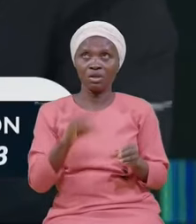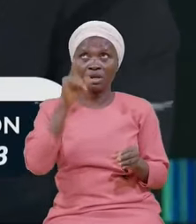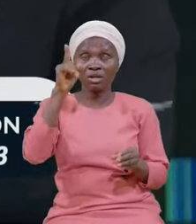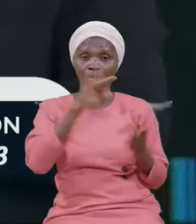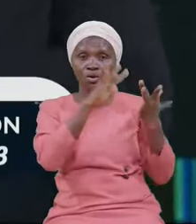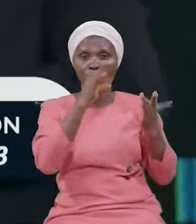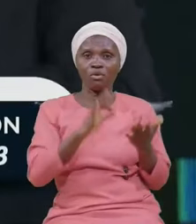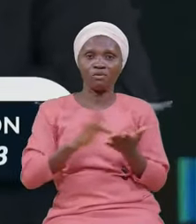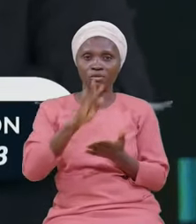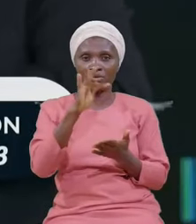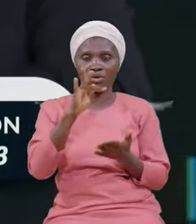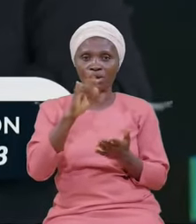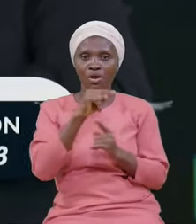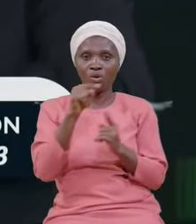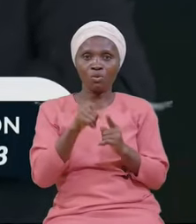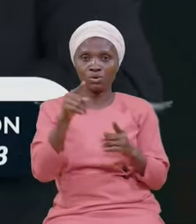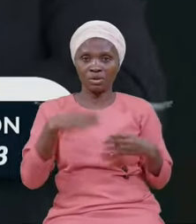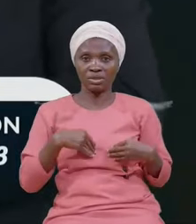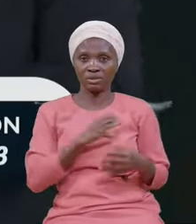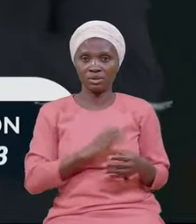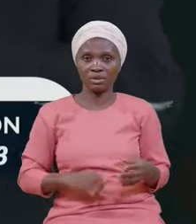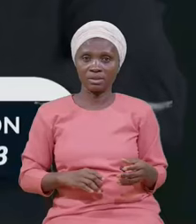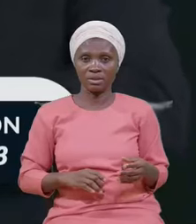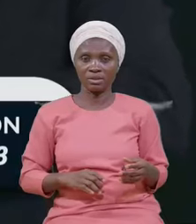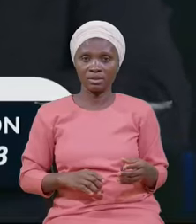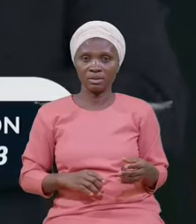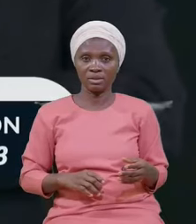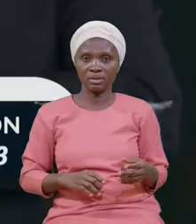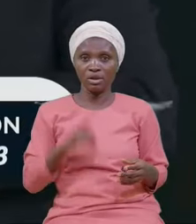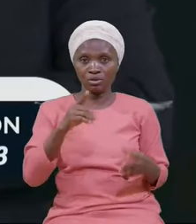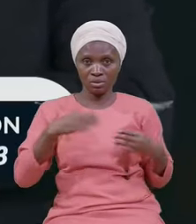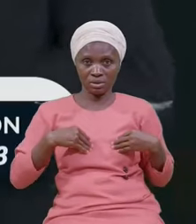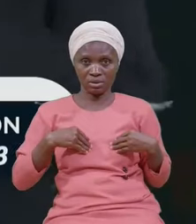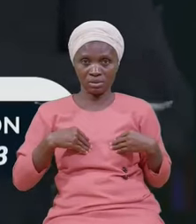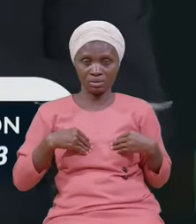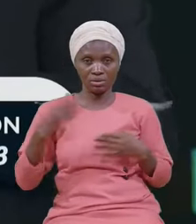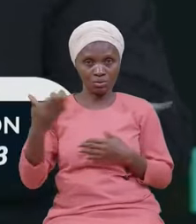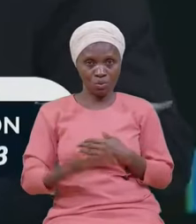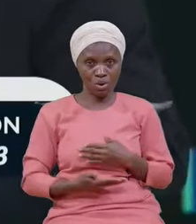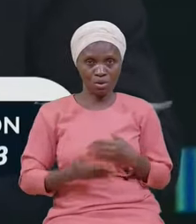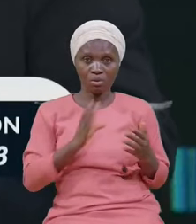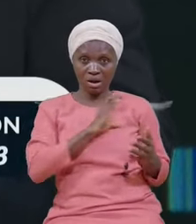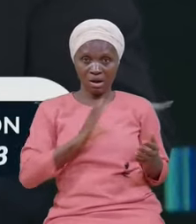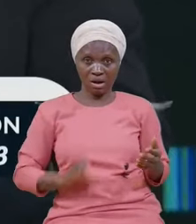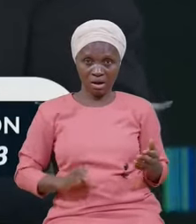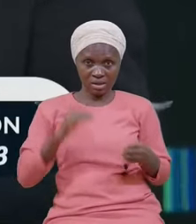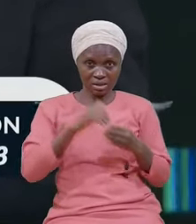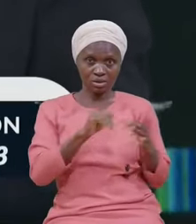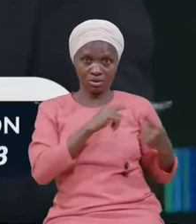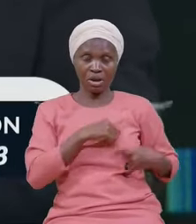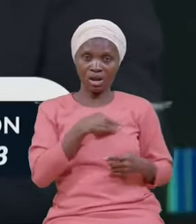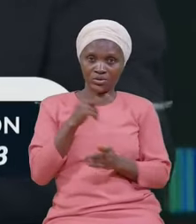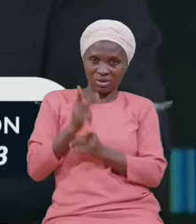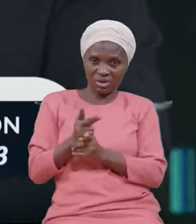gloire. Quand tu acceptes Christ, quand tu reçois Christ, et tu retiens